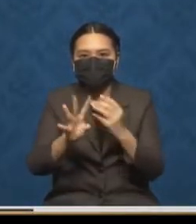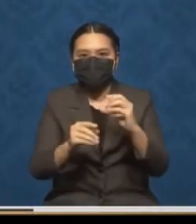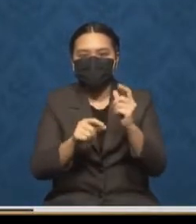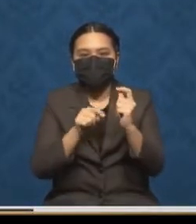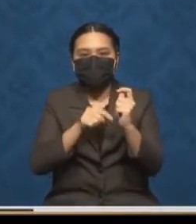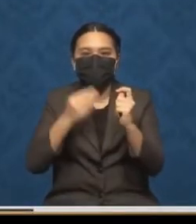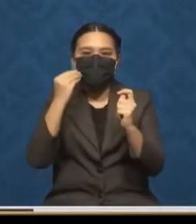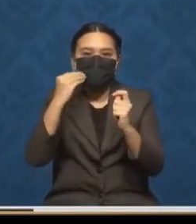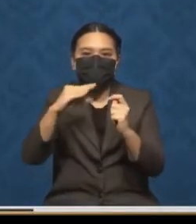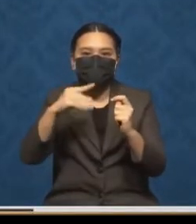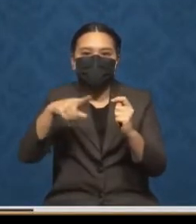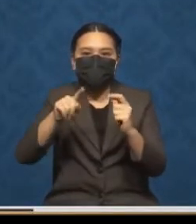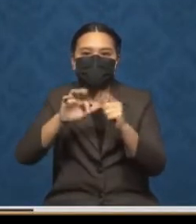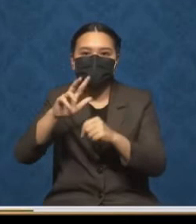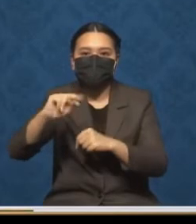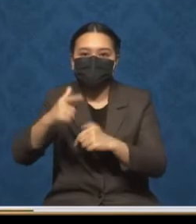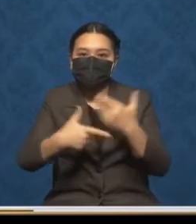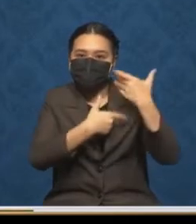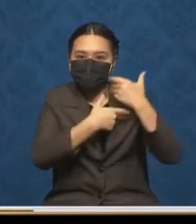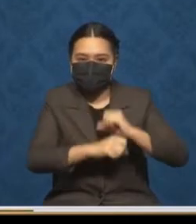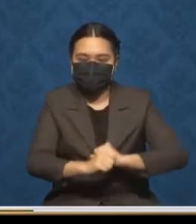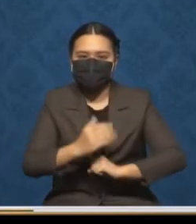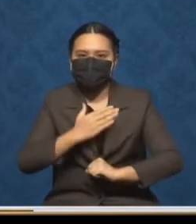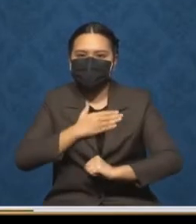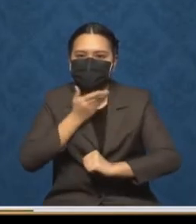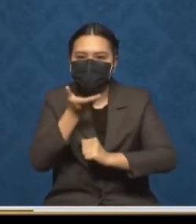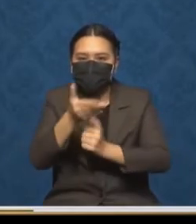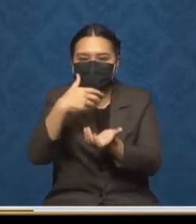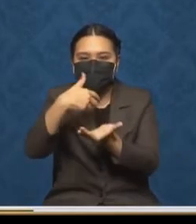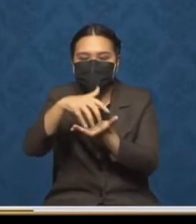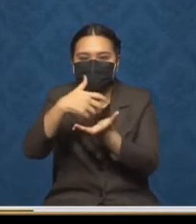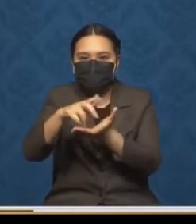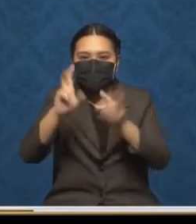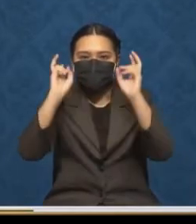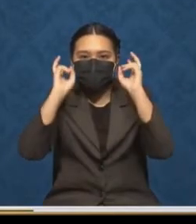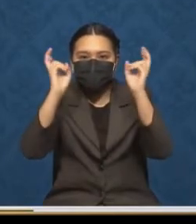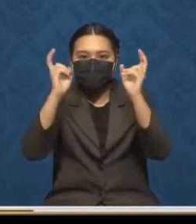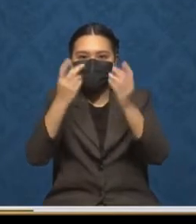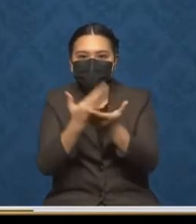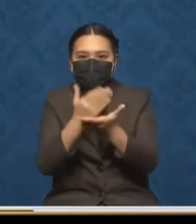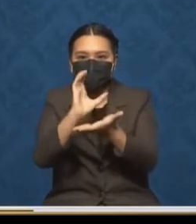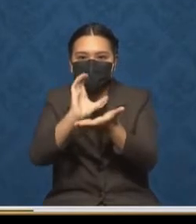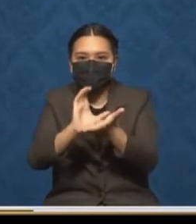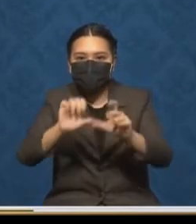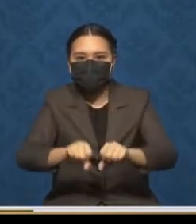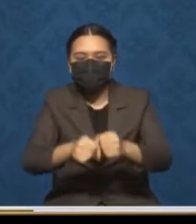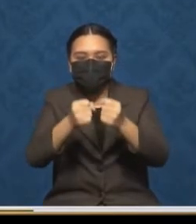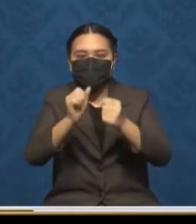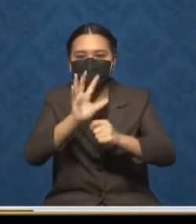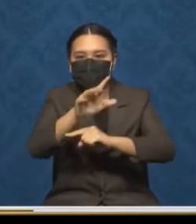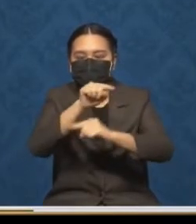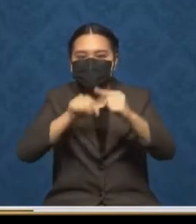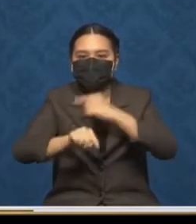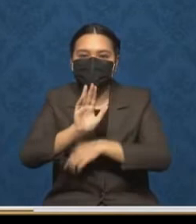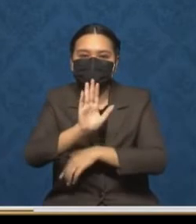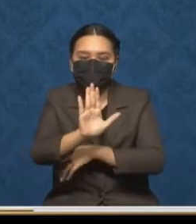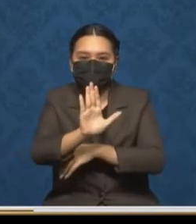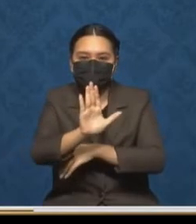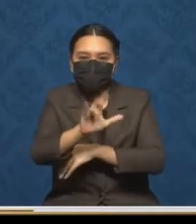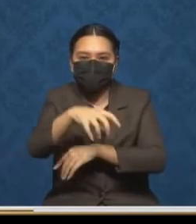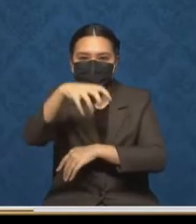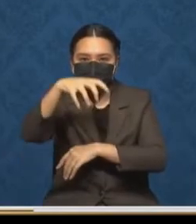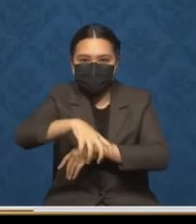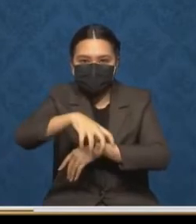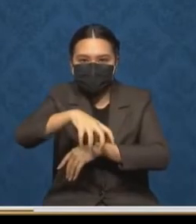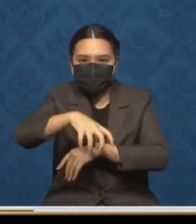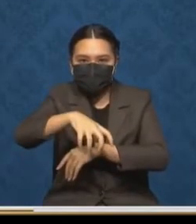ัท่านปธานครักผมขออนุญาตท่ปัานดายปยะติปรรถงกวม gymnastics5%ในส่วนของหนวยงานไม่